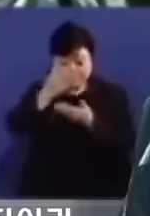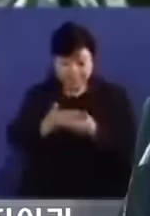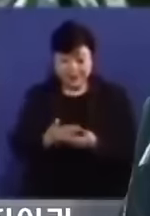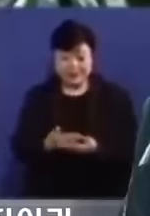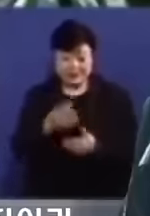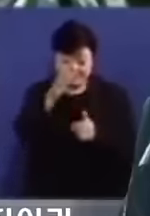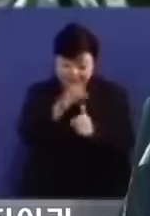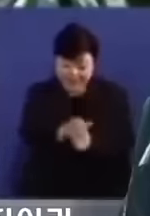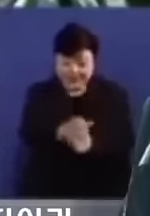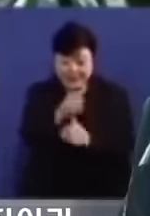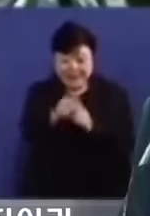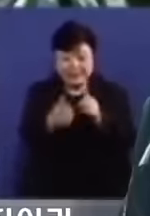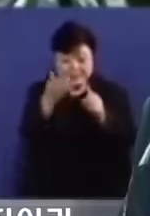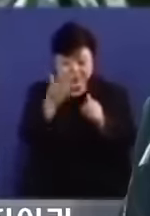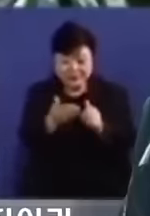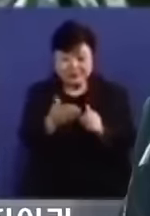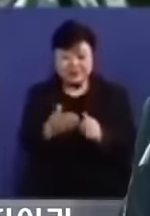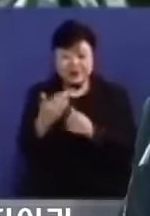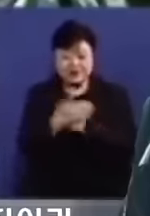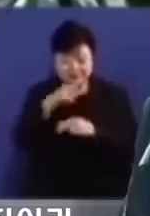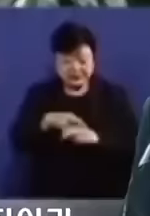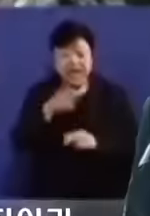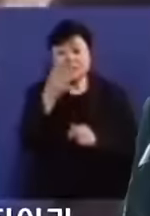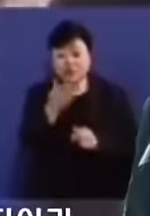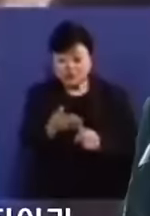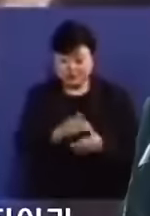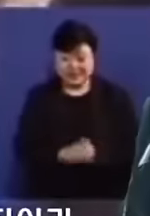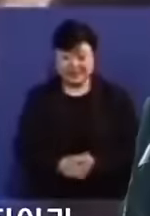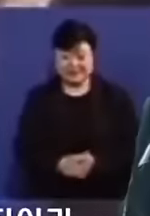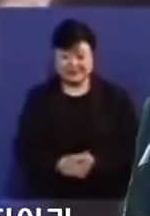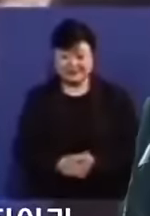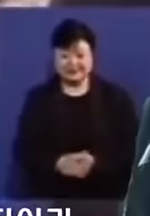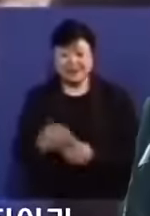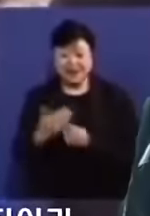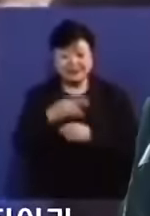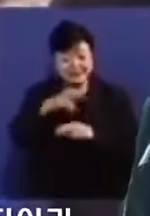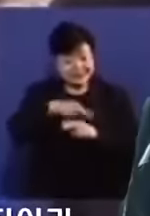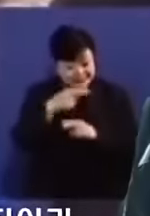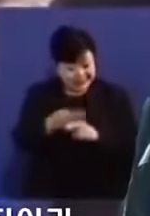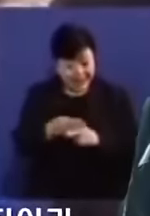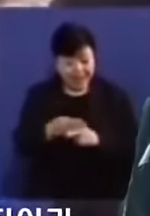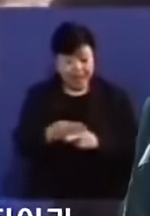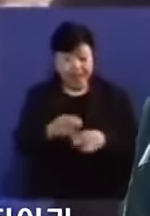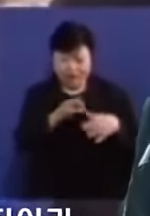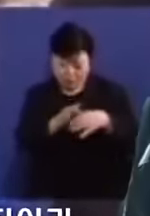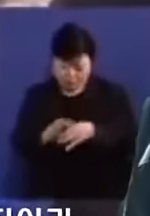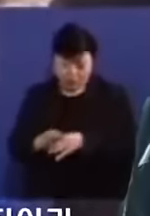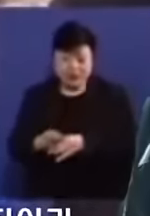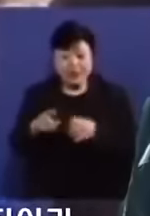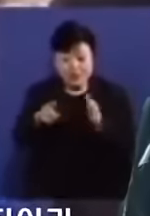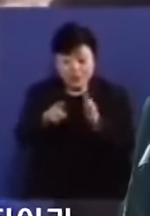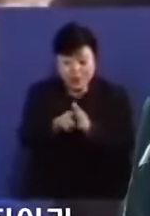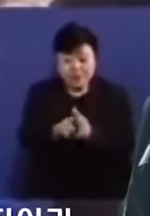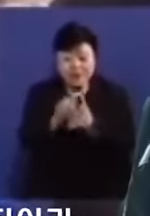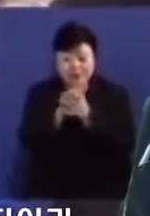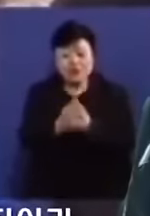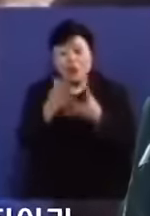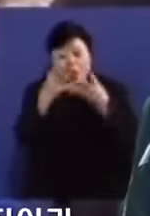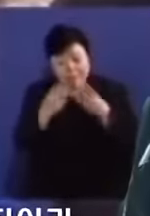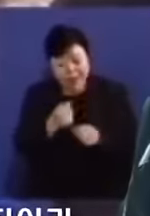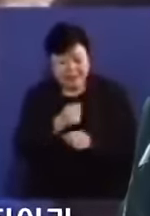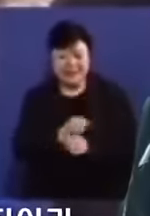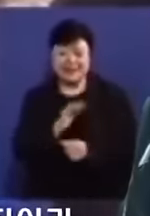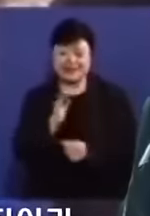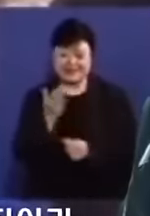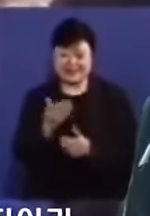때는 하나님이 은사를 주십니다. 그런데 그 은사를 보존하기 위해서는 기도를 많이